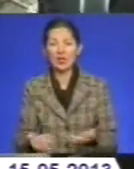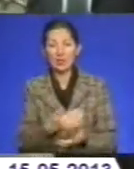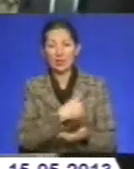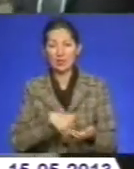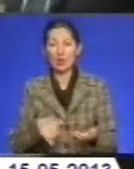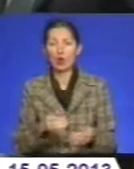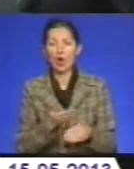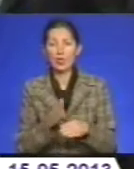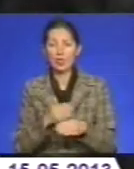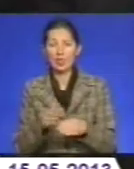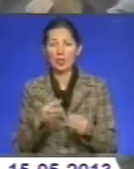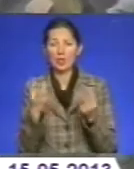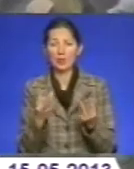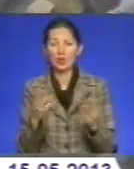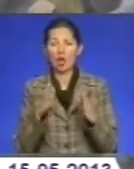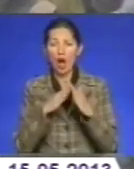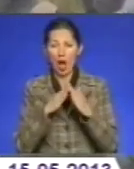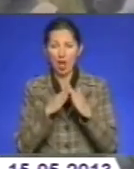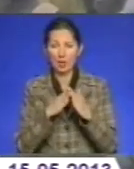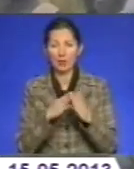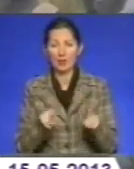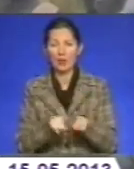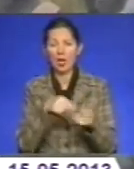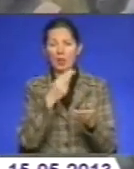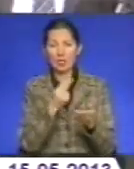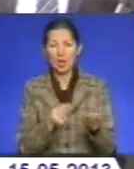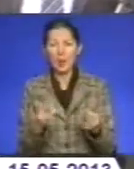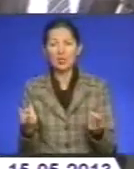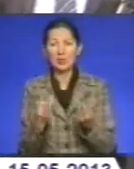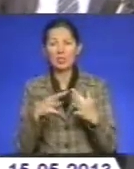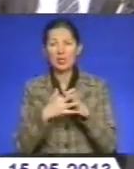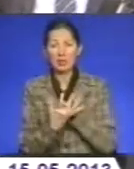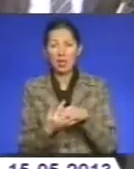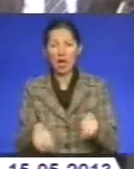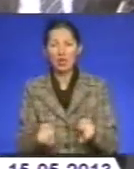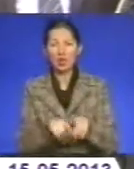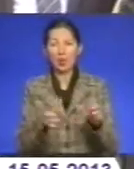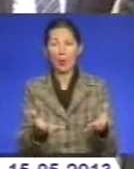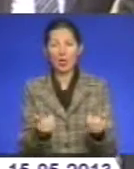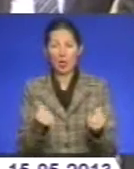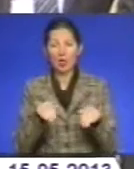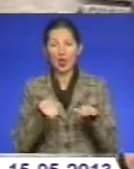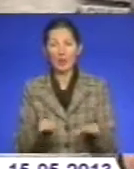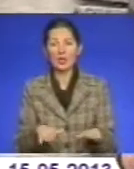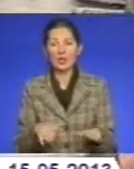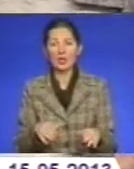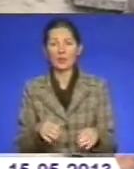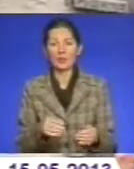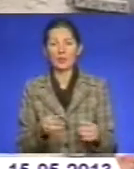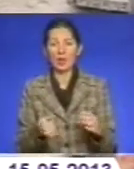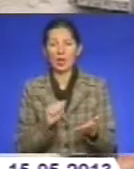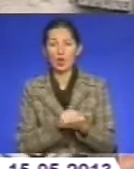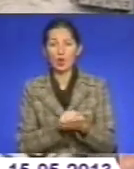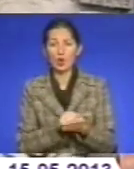колиска, ікона та діорама спалення села. Також прийняли та ухвалили резолюцію мітингу. Свідком тих